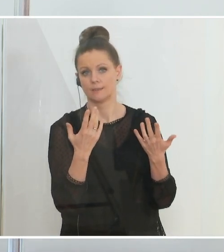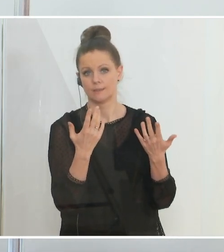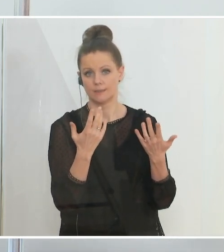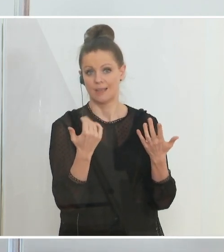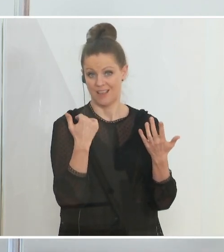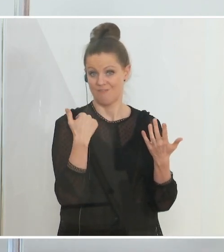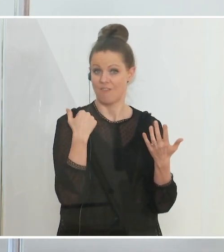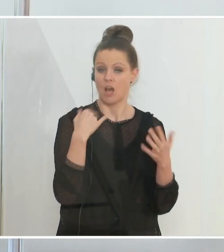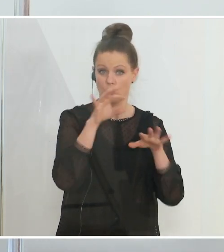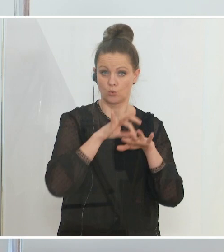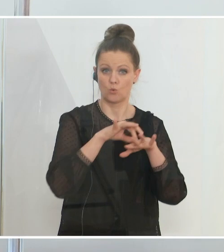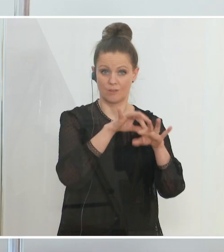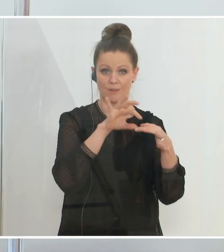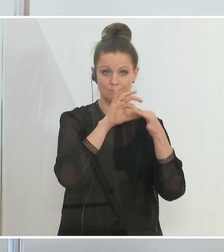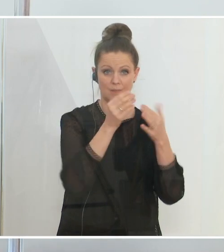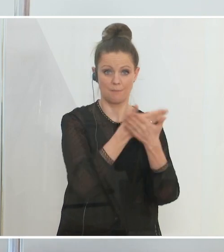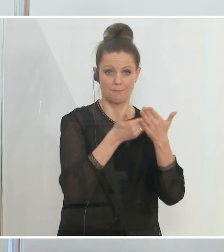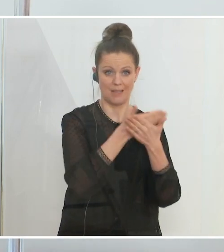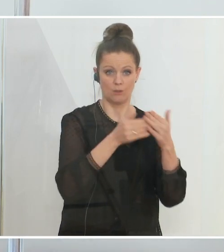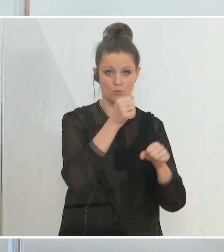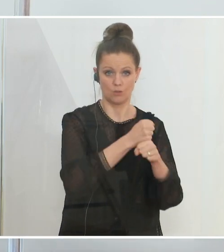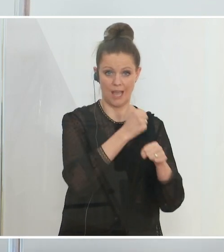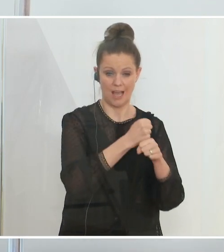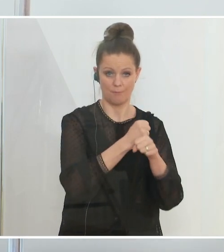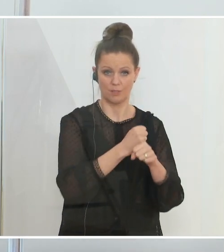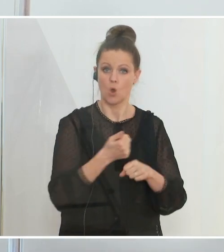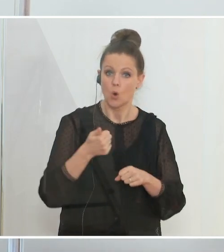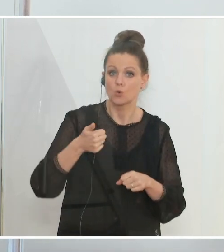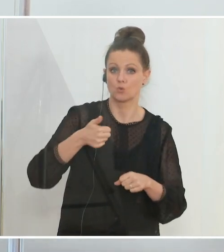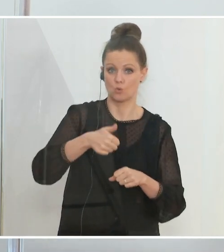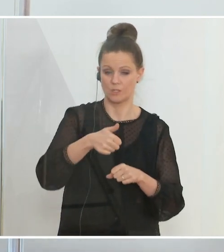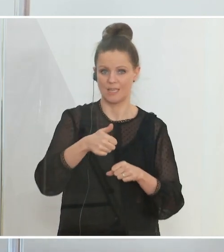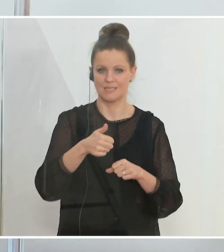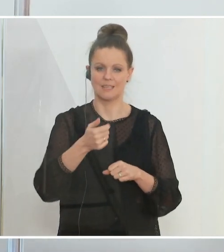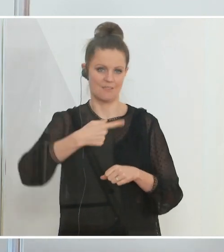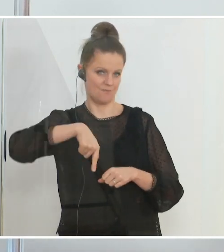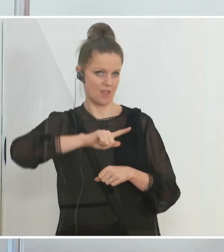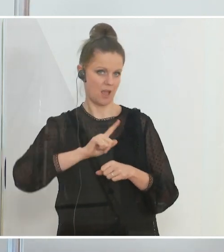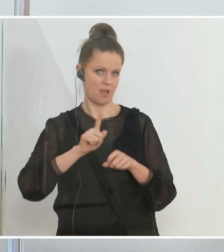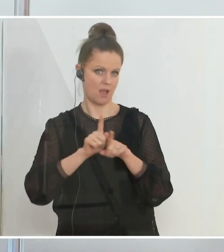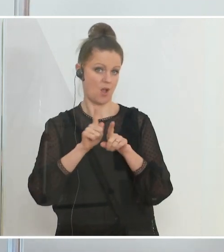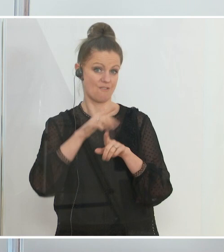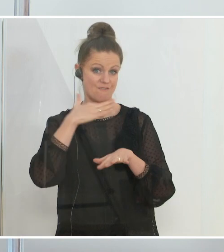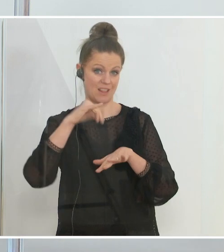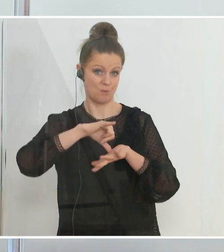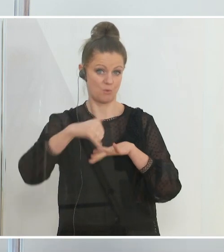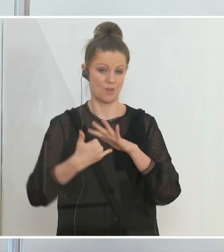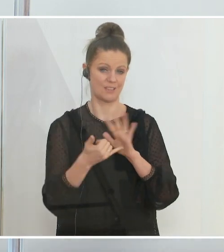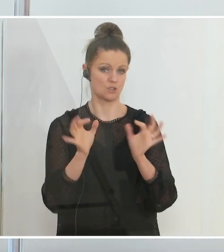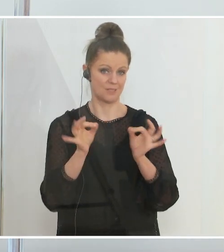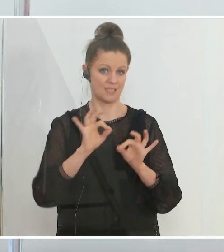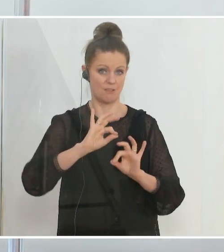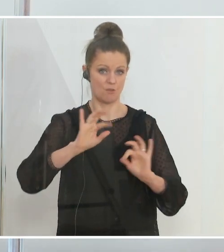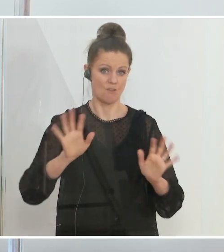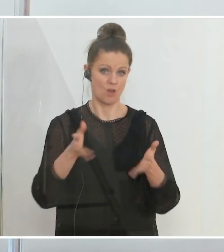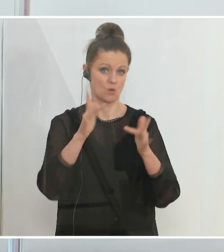haben hier stattgefunden zum Thema Bildung und Arbeit. Und zusätzlich dazu haben wir viele Projekte, die wir speziell fördern,